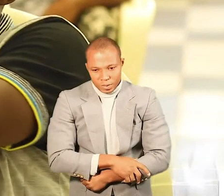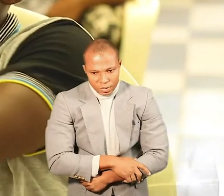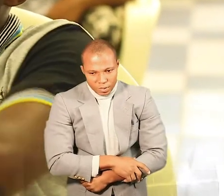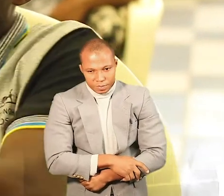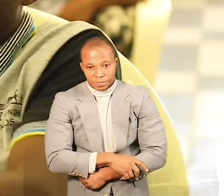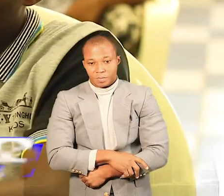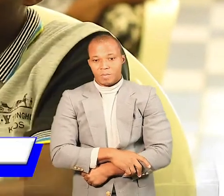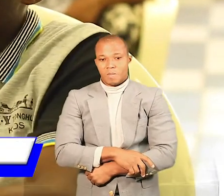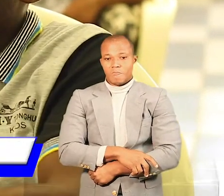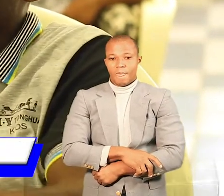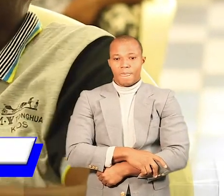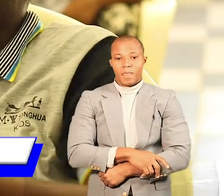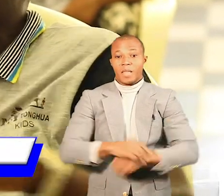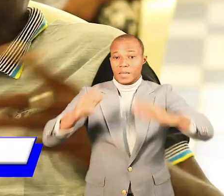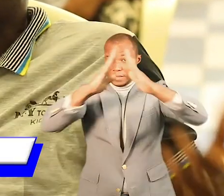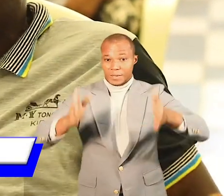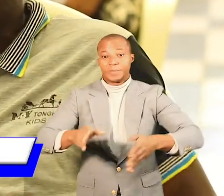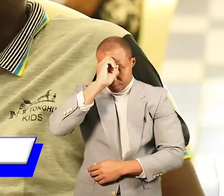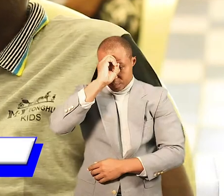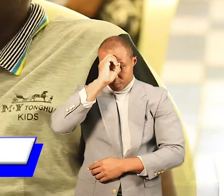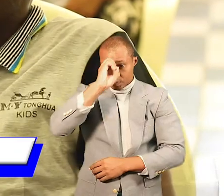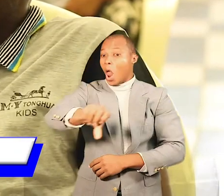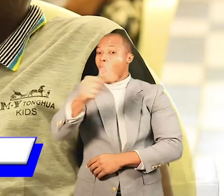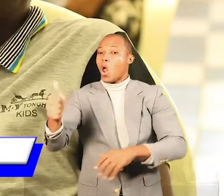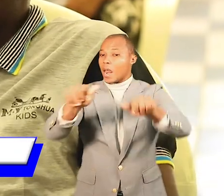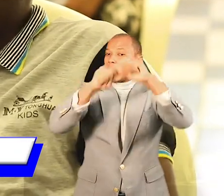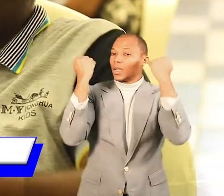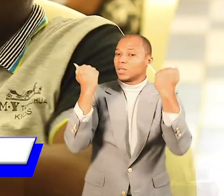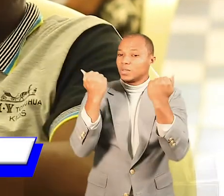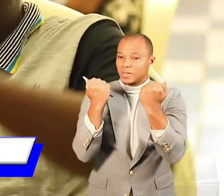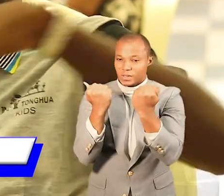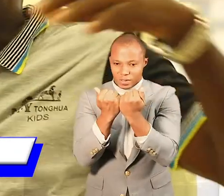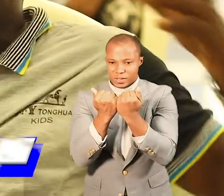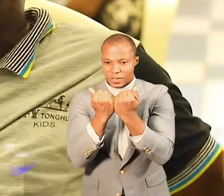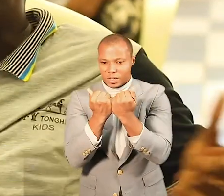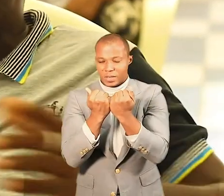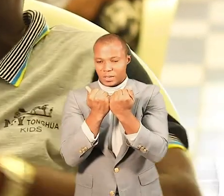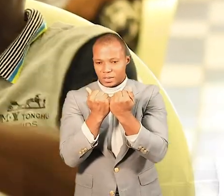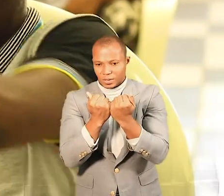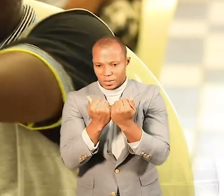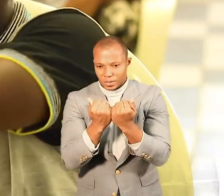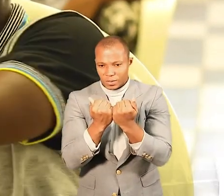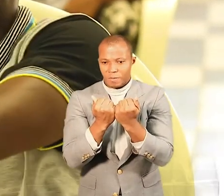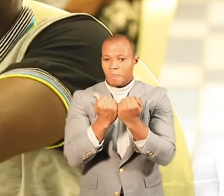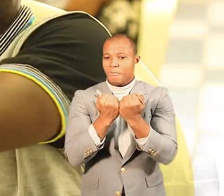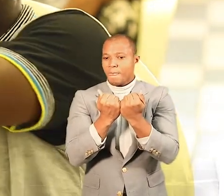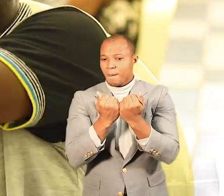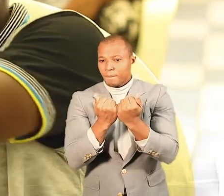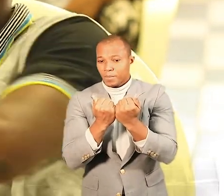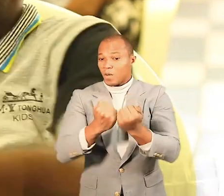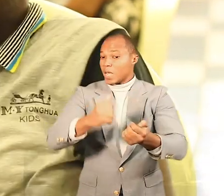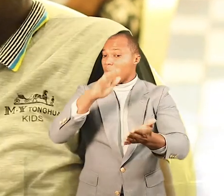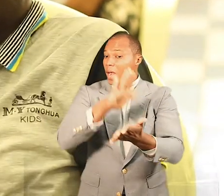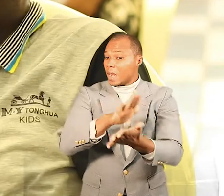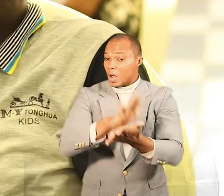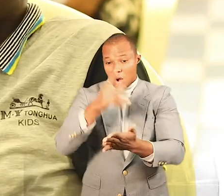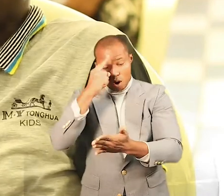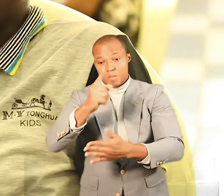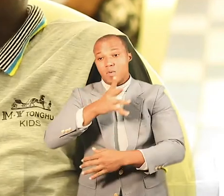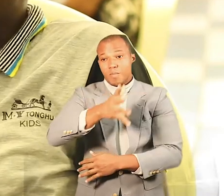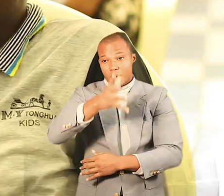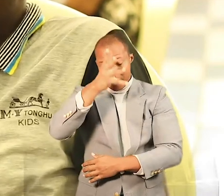kadre Santio, en dehors de Santio, il y a une association et association de côté fait avec